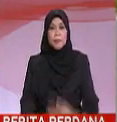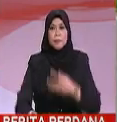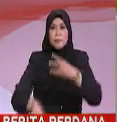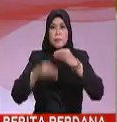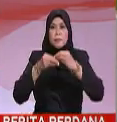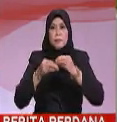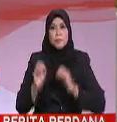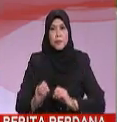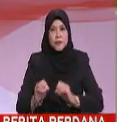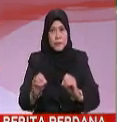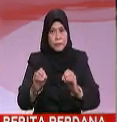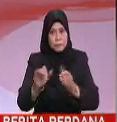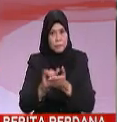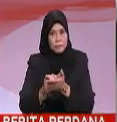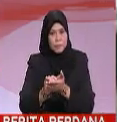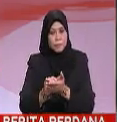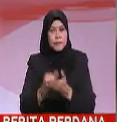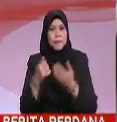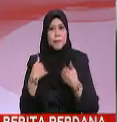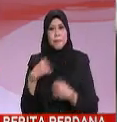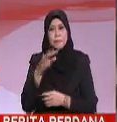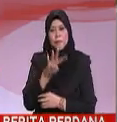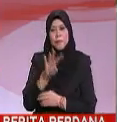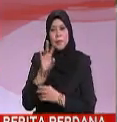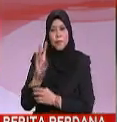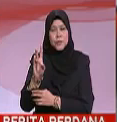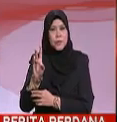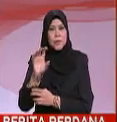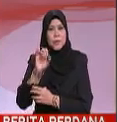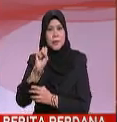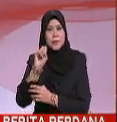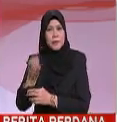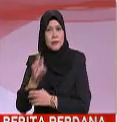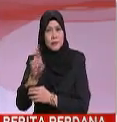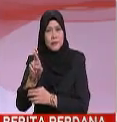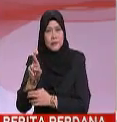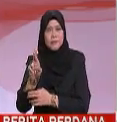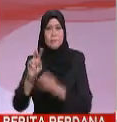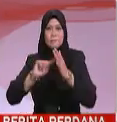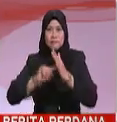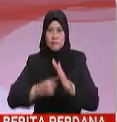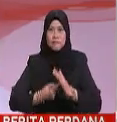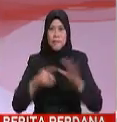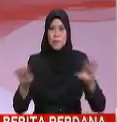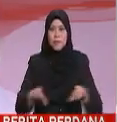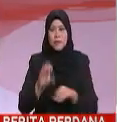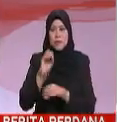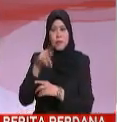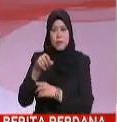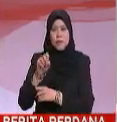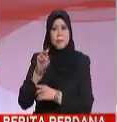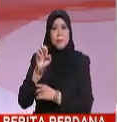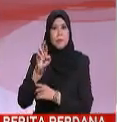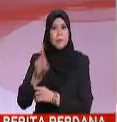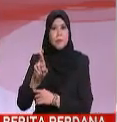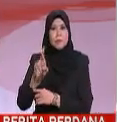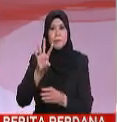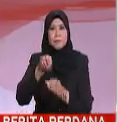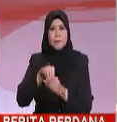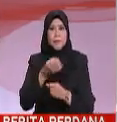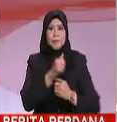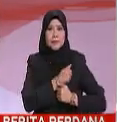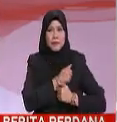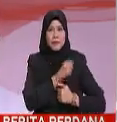Tambahnya, dalam operasi berkenaan, sebanyak 47 SJR dilaksanakan menerusi op penawar membabitkan